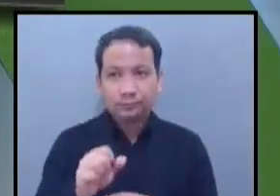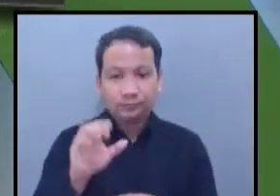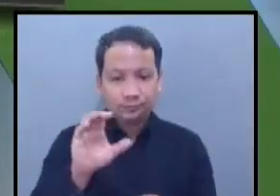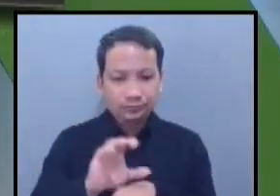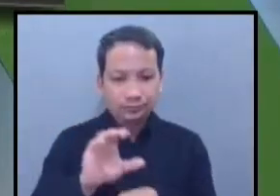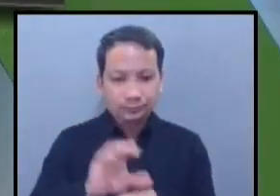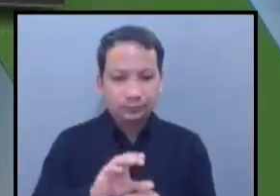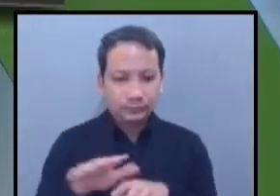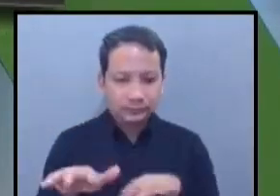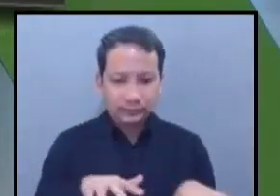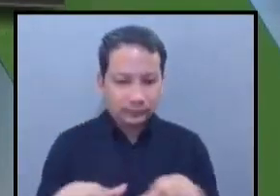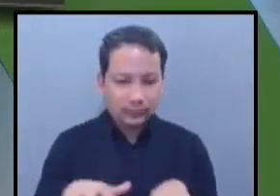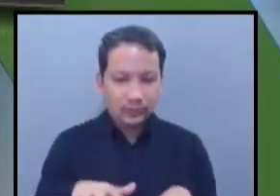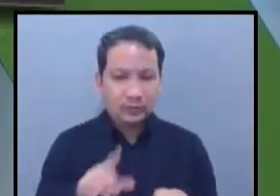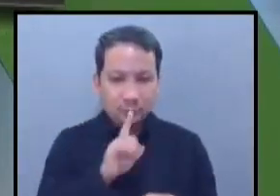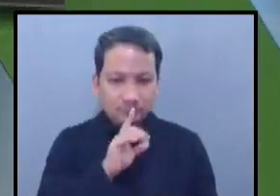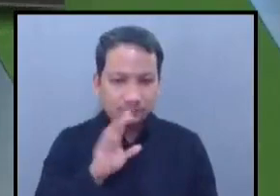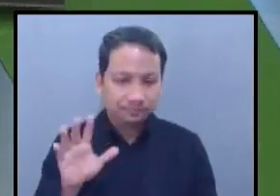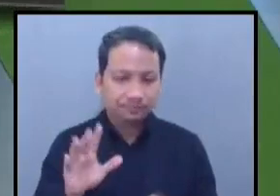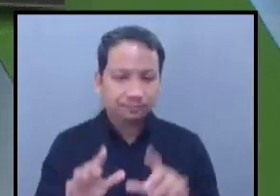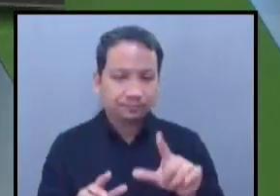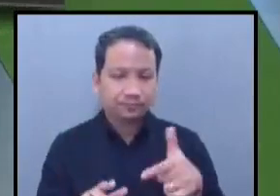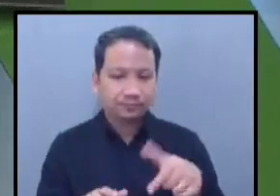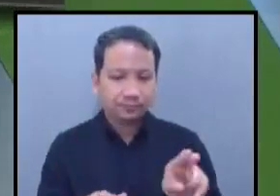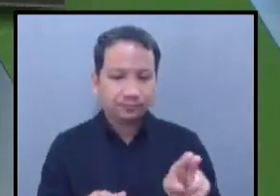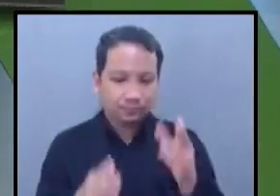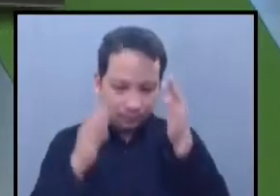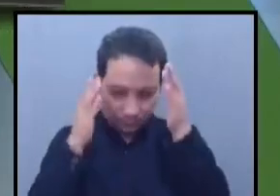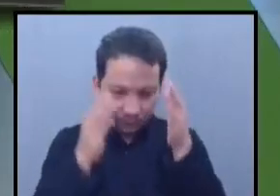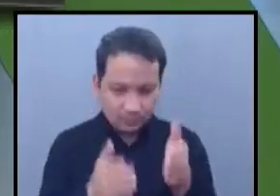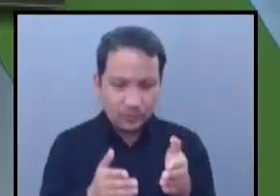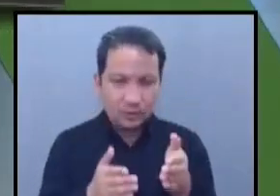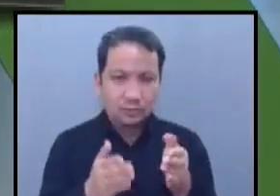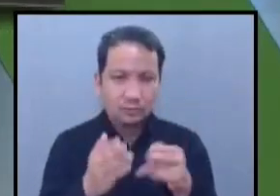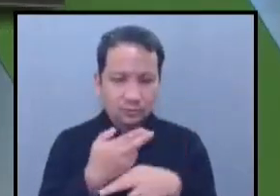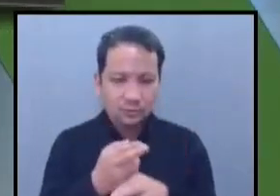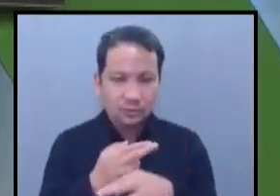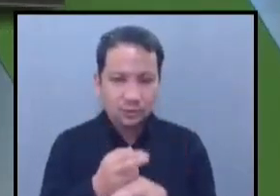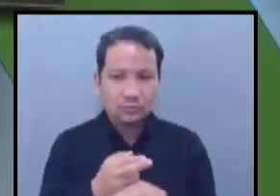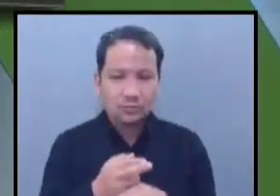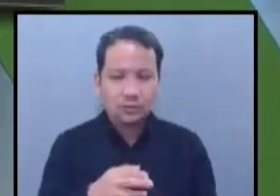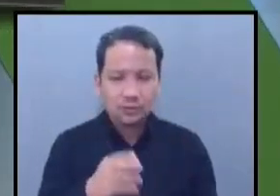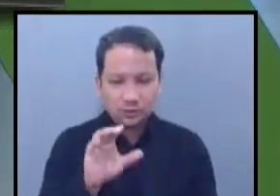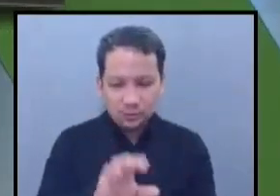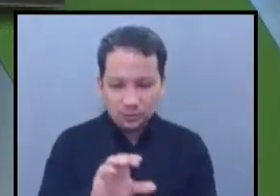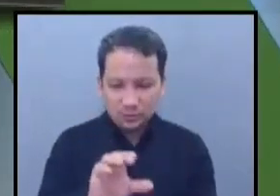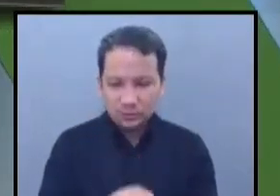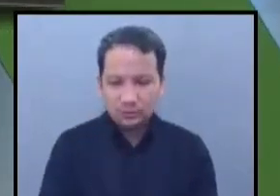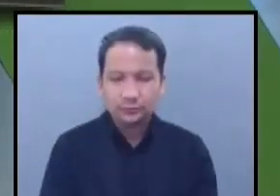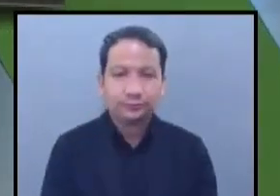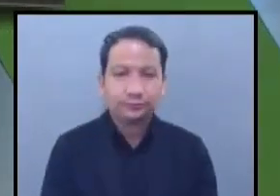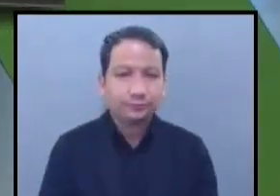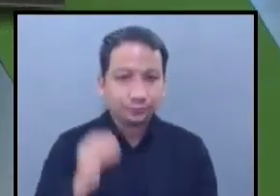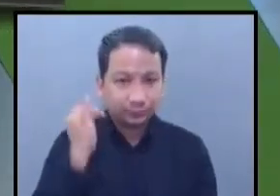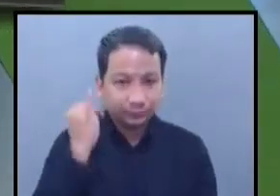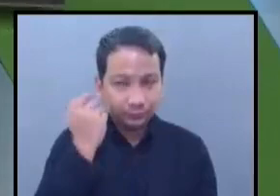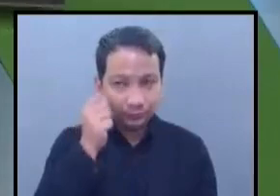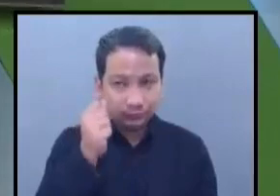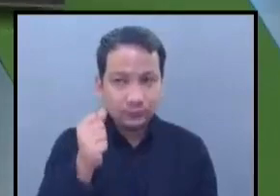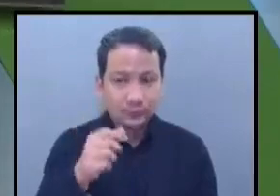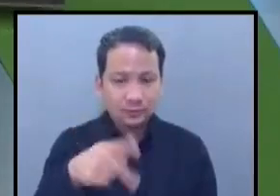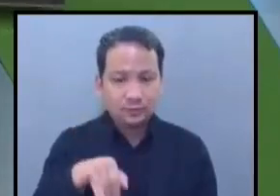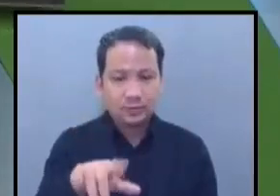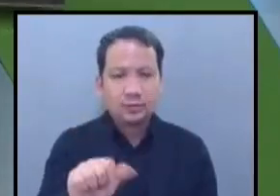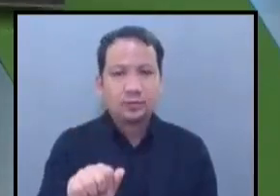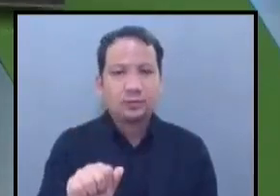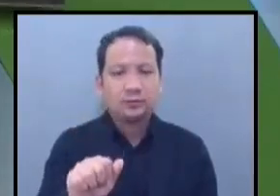lindol. Nangako naman ng LGU na tututukan nila ang restoration ng simbahan. Si Joya Kimoyog ng PIA Ilocos Sur